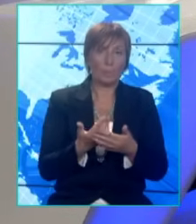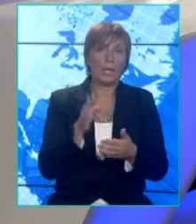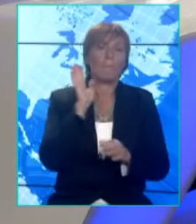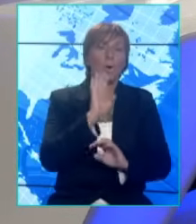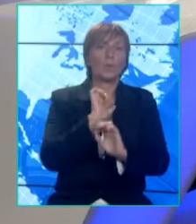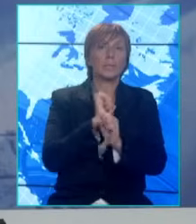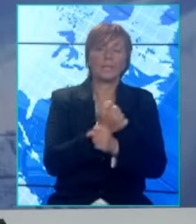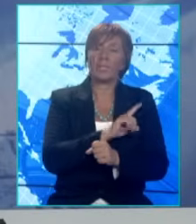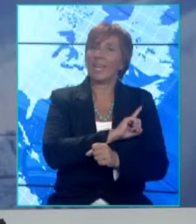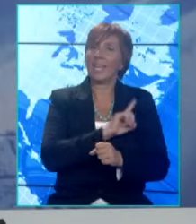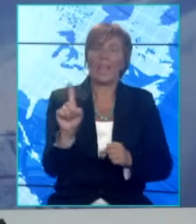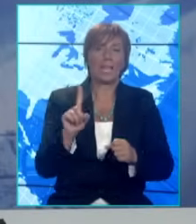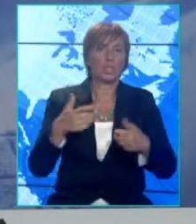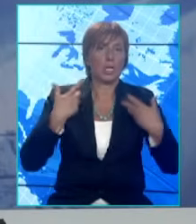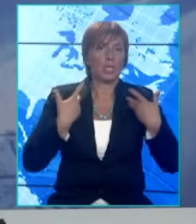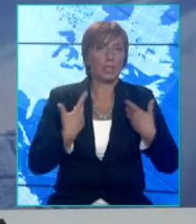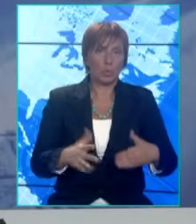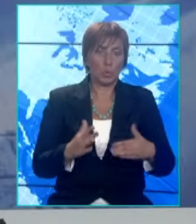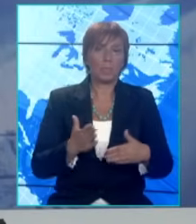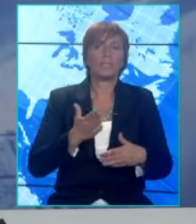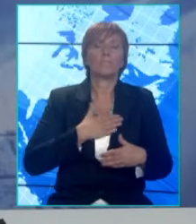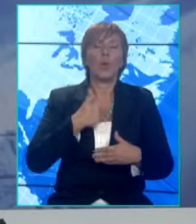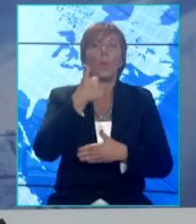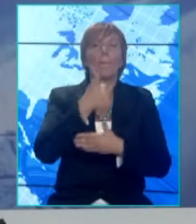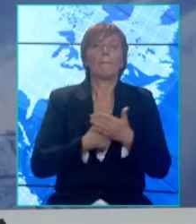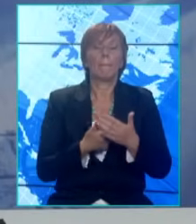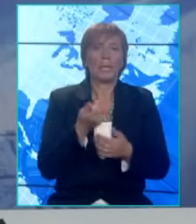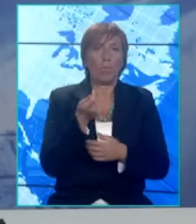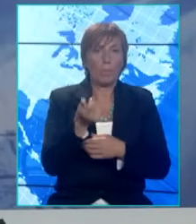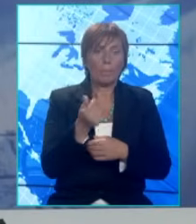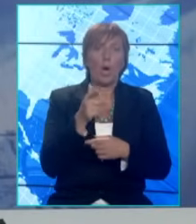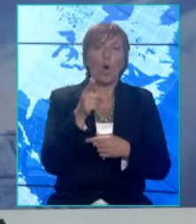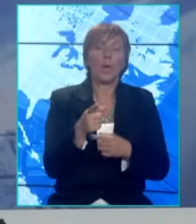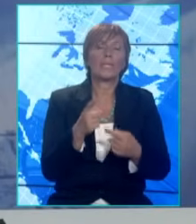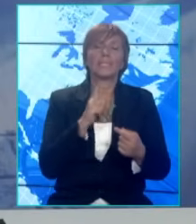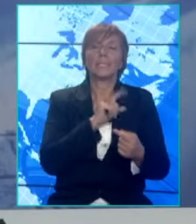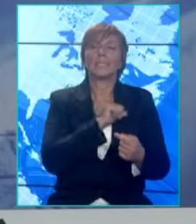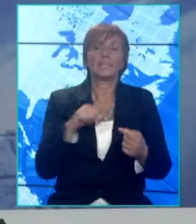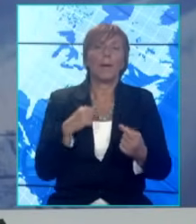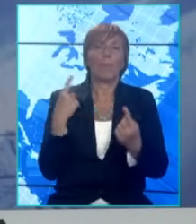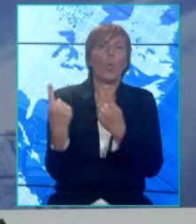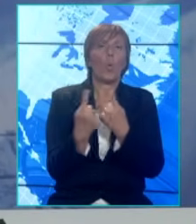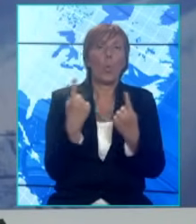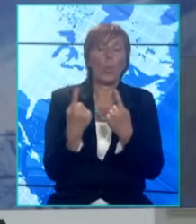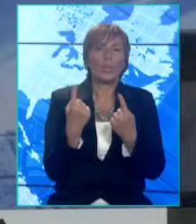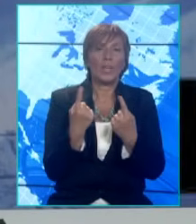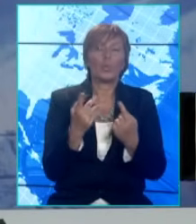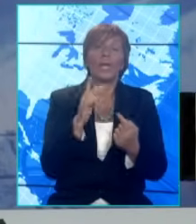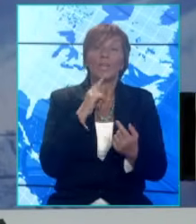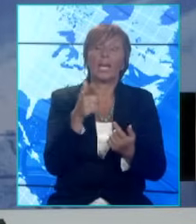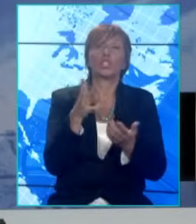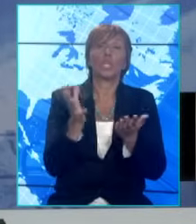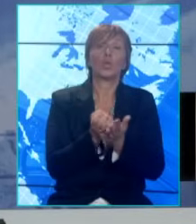Bosna i Hercegovina neće izgubiti svoju prvu tranšu, nego će, ona se uvjetuje samo da će dobiti onda kada